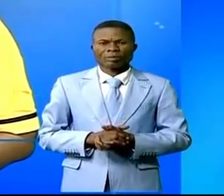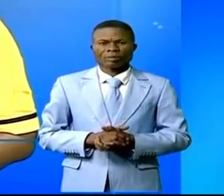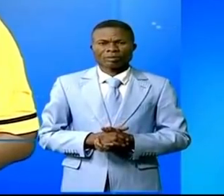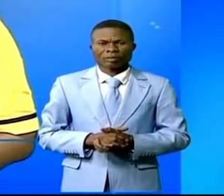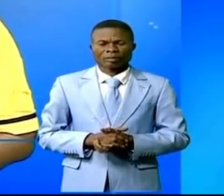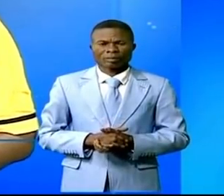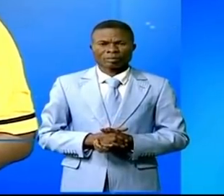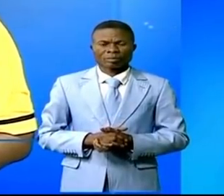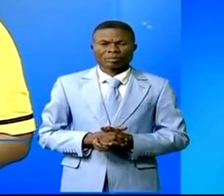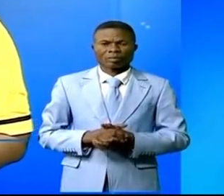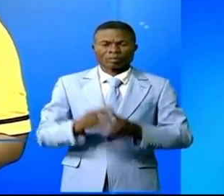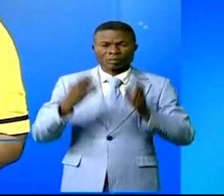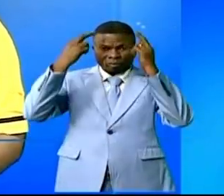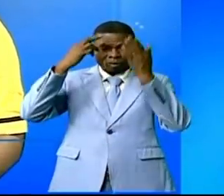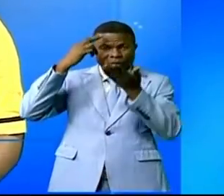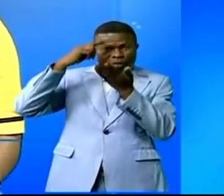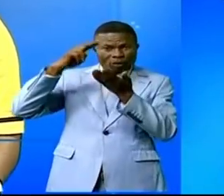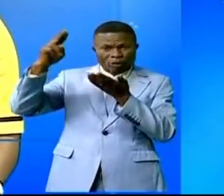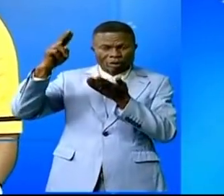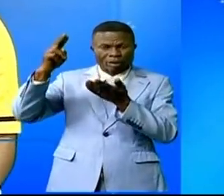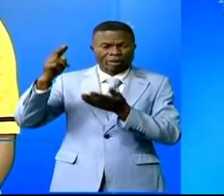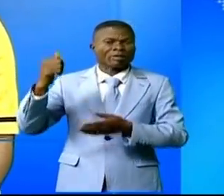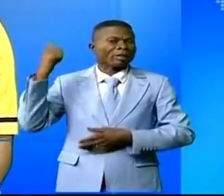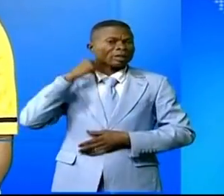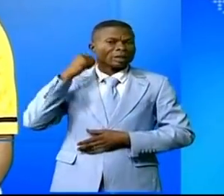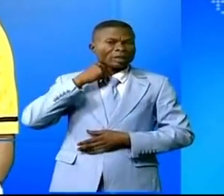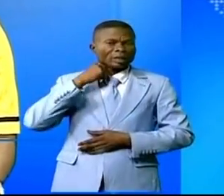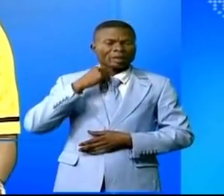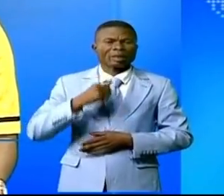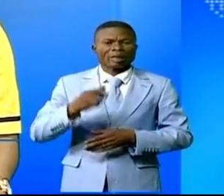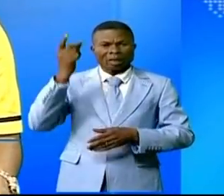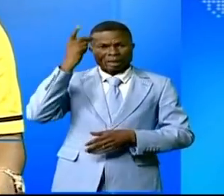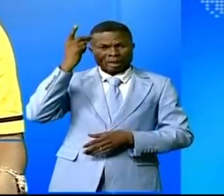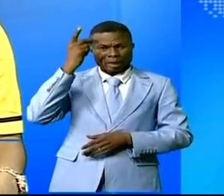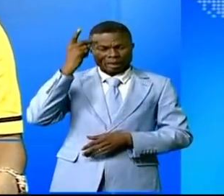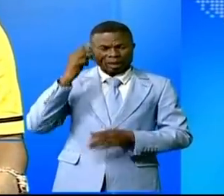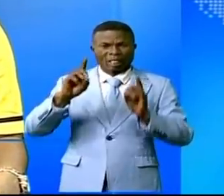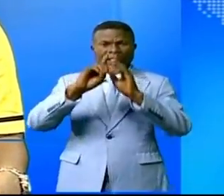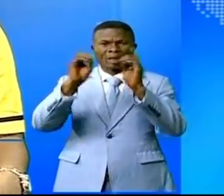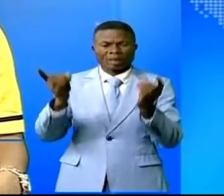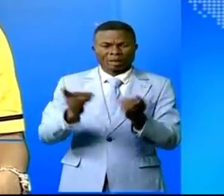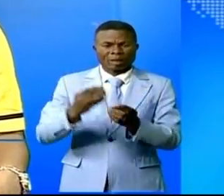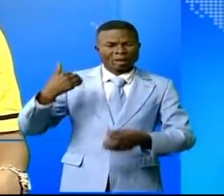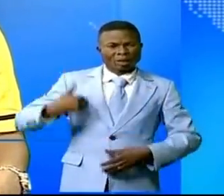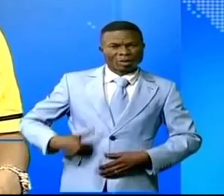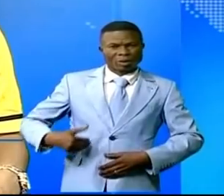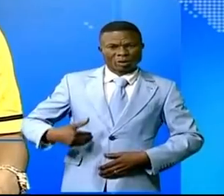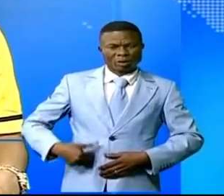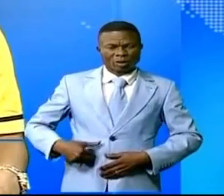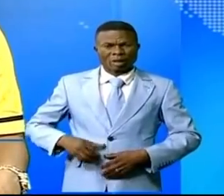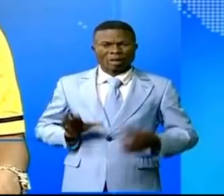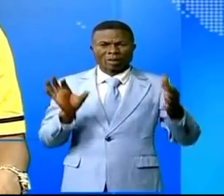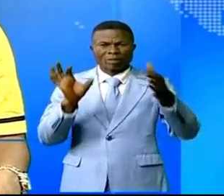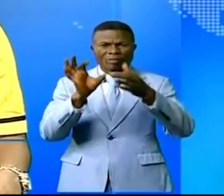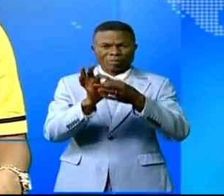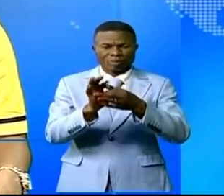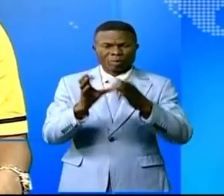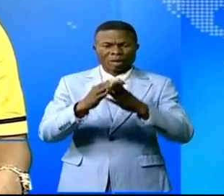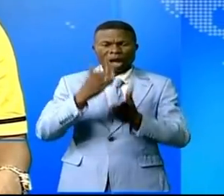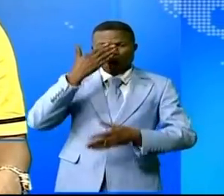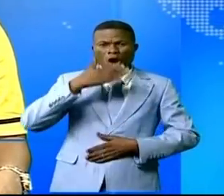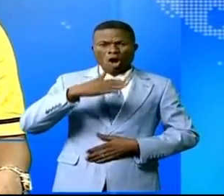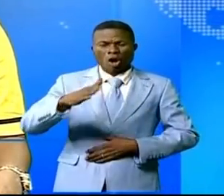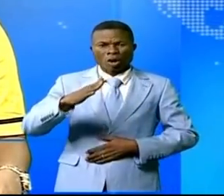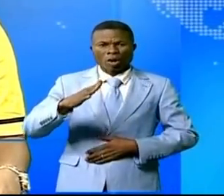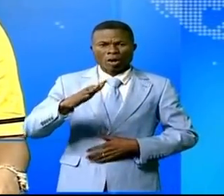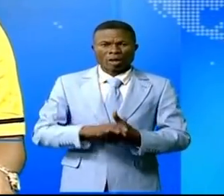La faculté de médecine de l'Université de Kinshasa, via son département de chirurgie, en collaboration avec l'hôpital